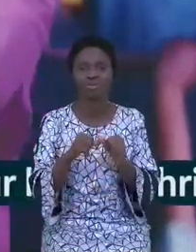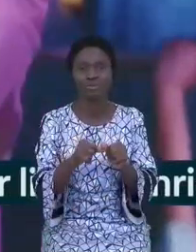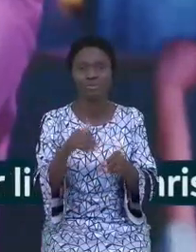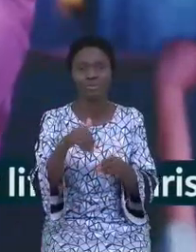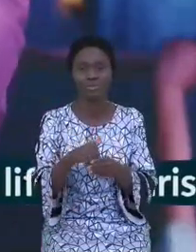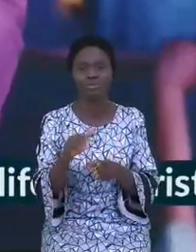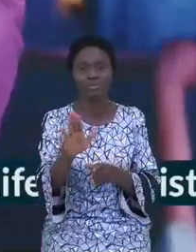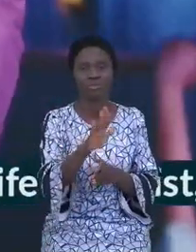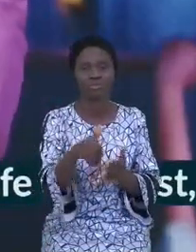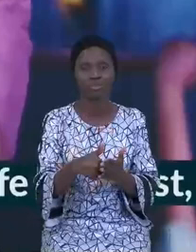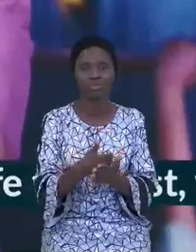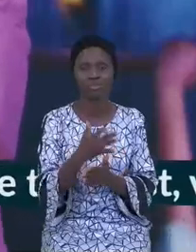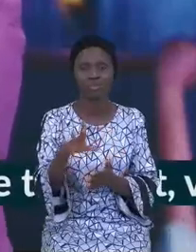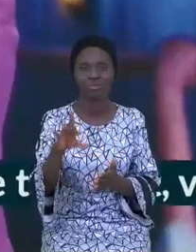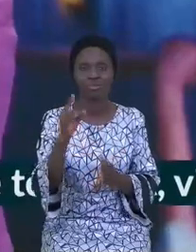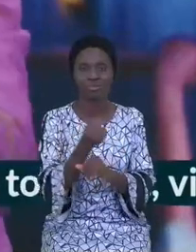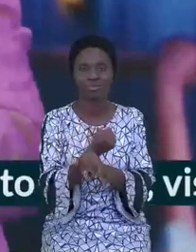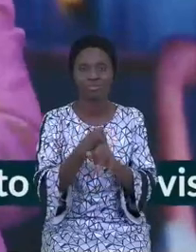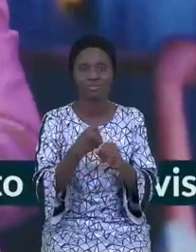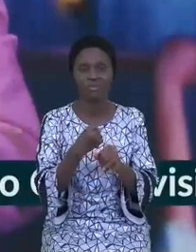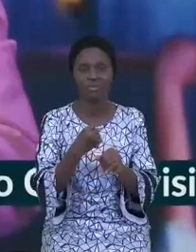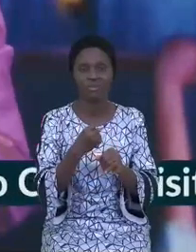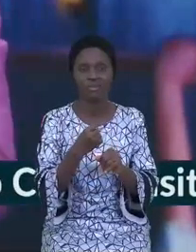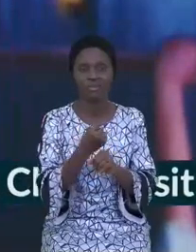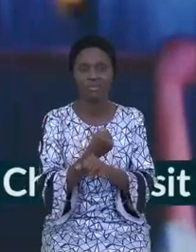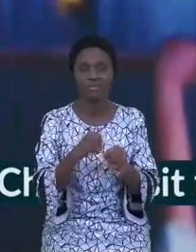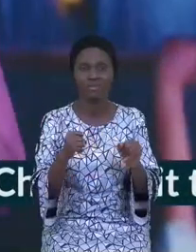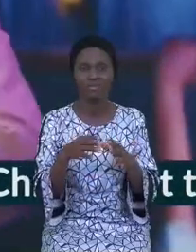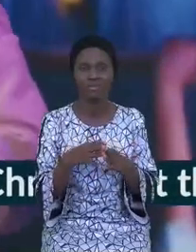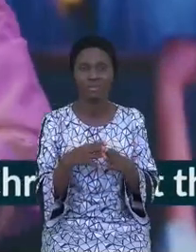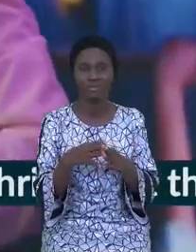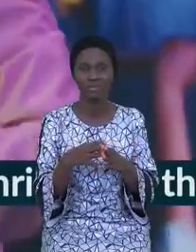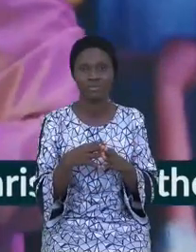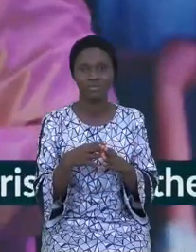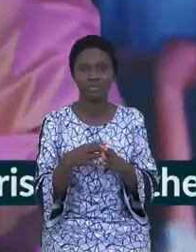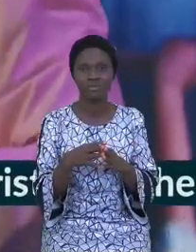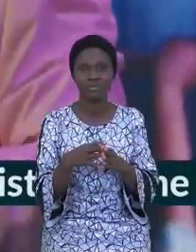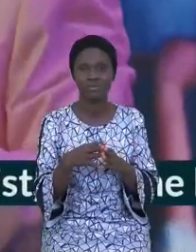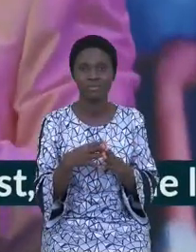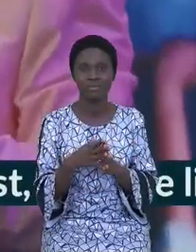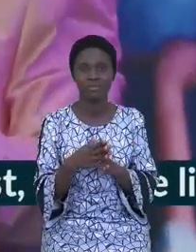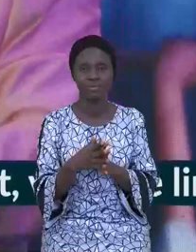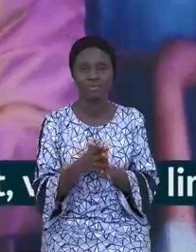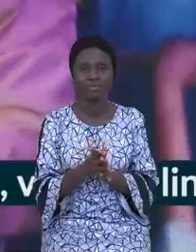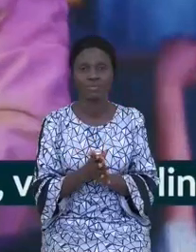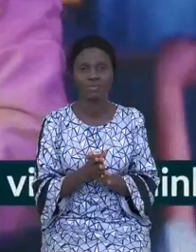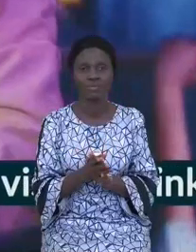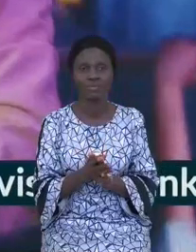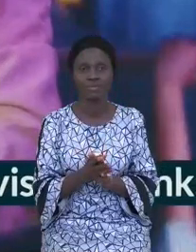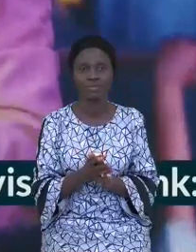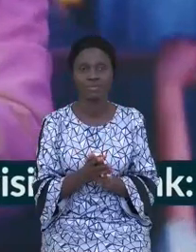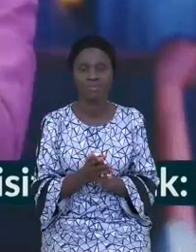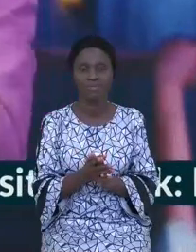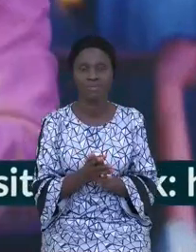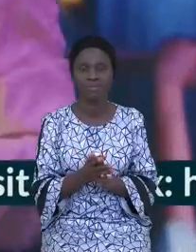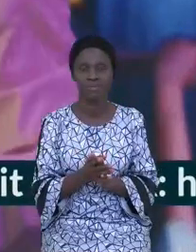Nous voulons donc vous aider à tenir dans votre nouvelle foi que vous avez trouvée en Christ.